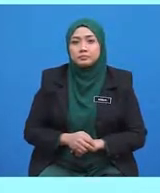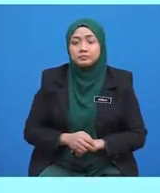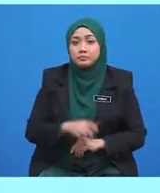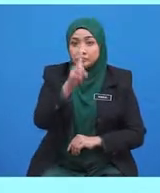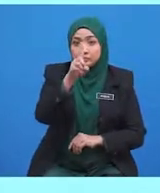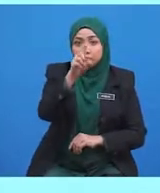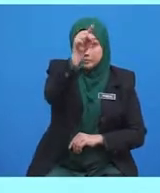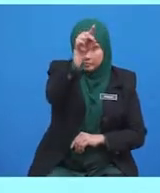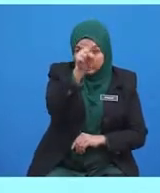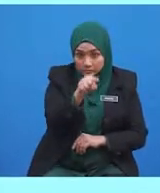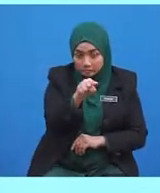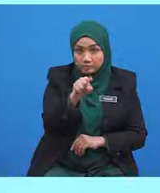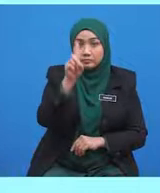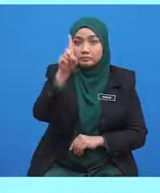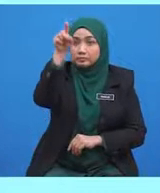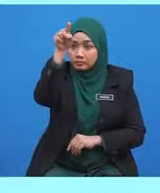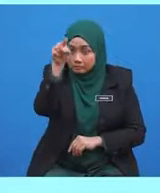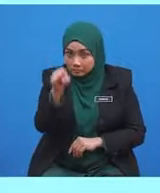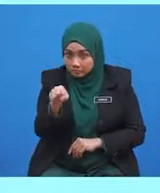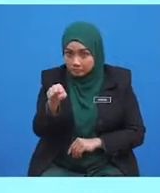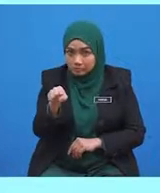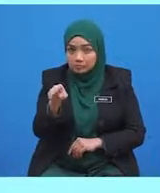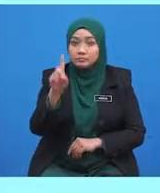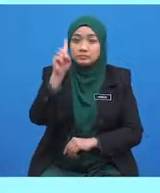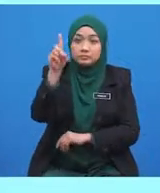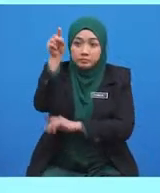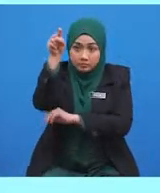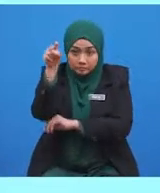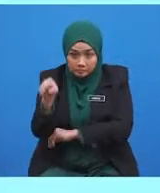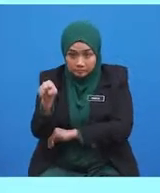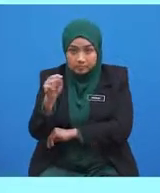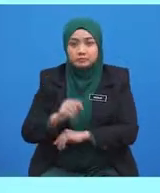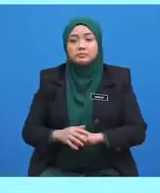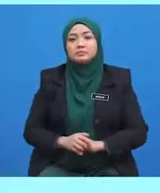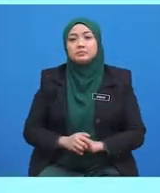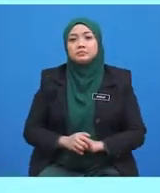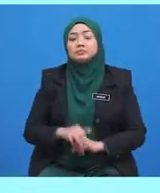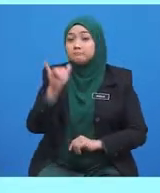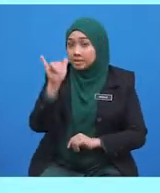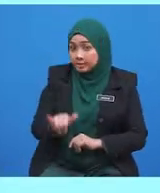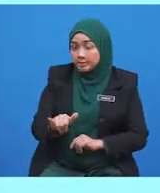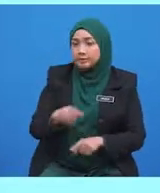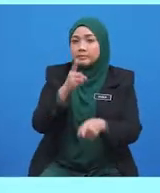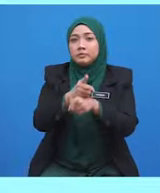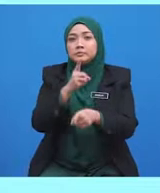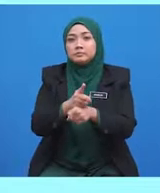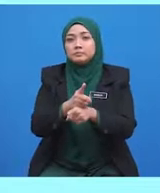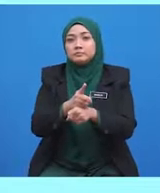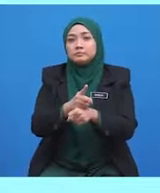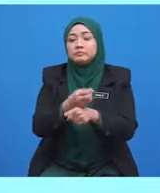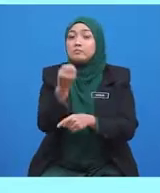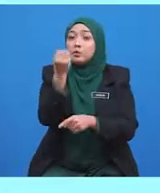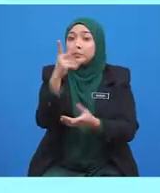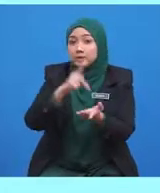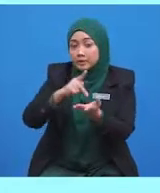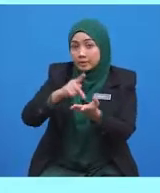Satu garis, satu garis, satu garis. Ya, bagus! Berapakah